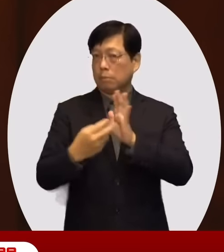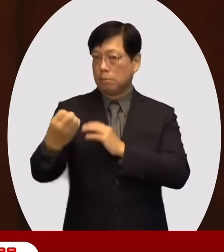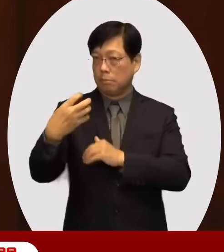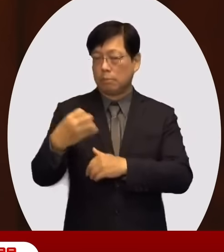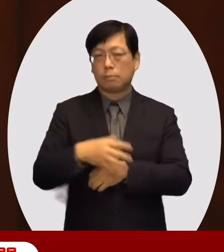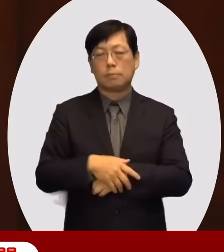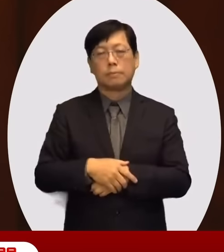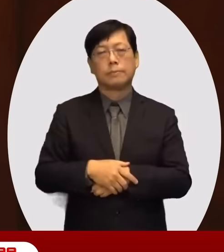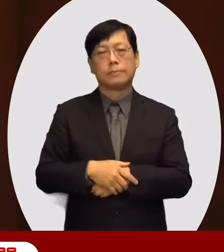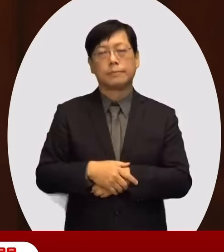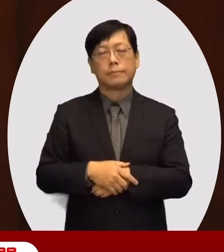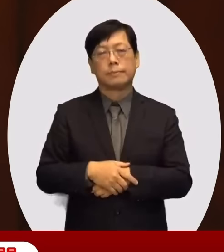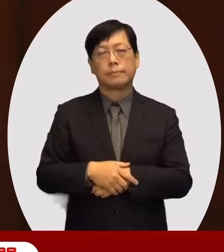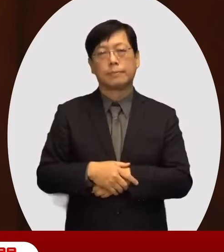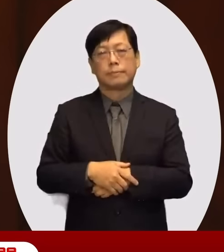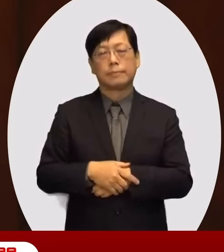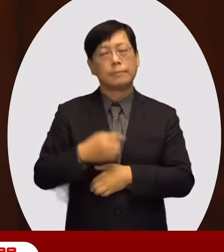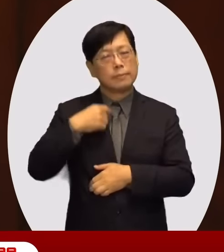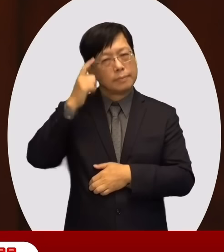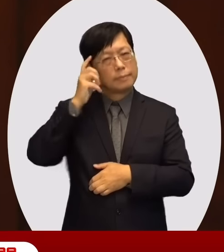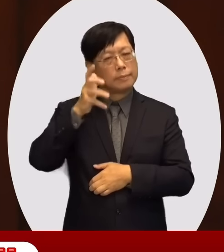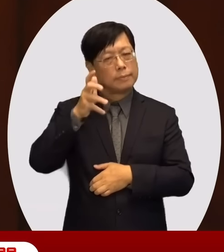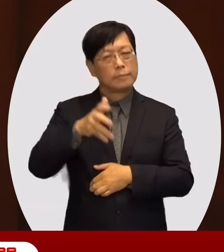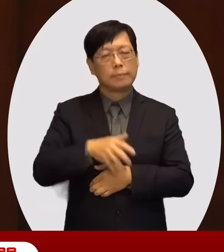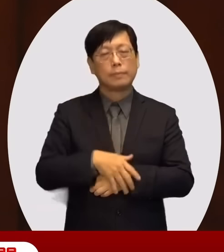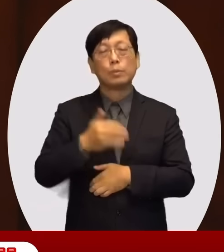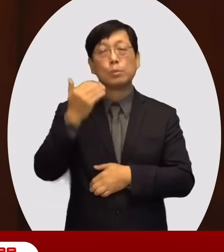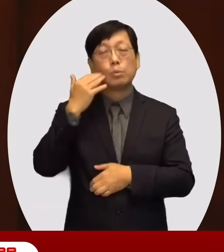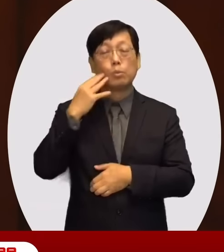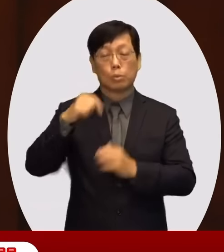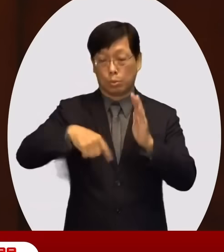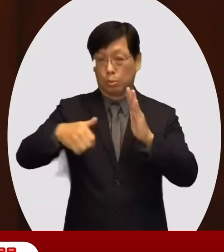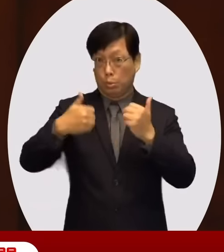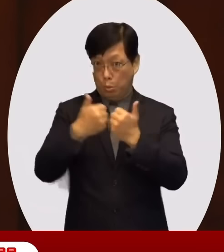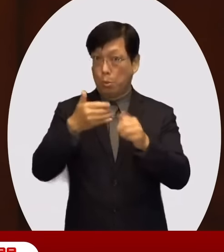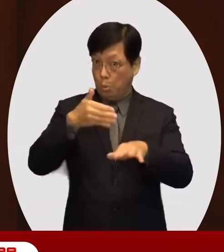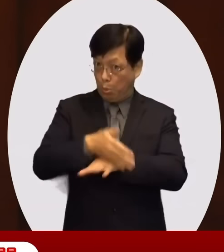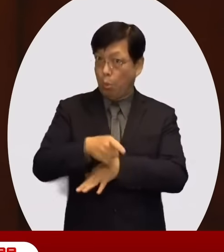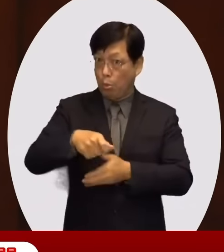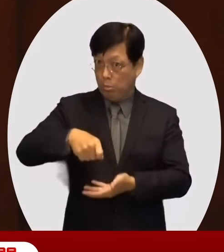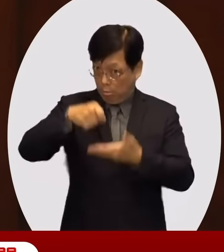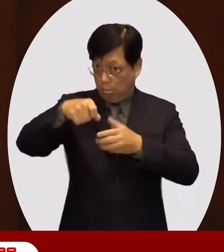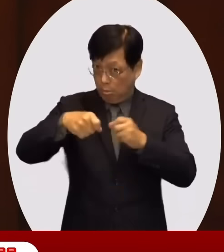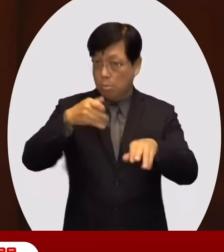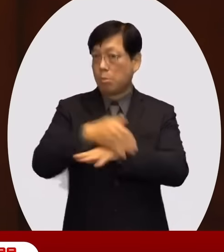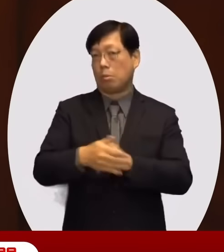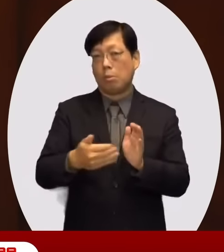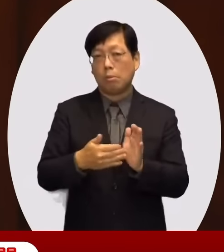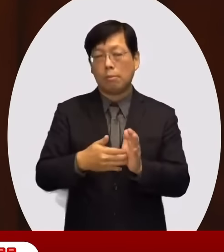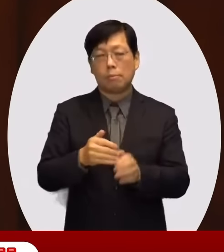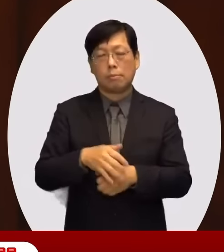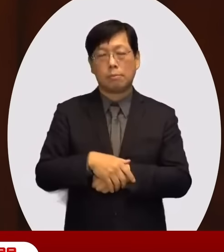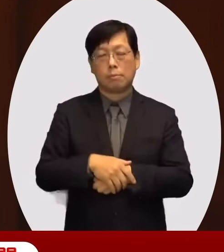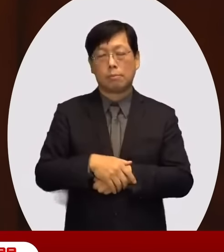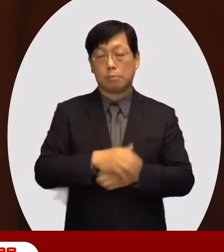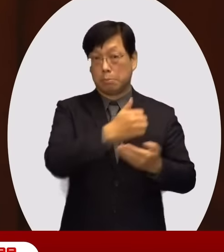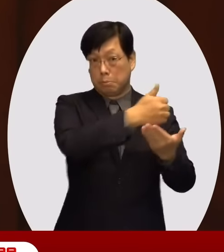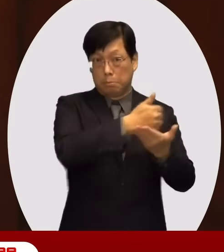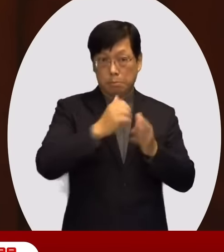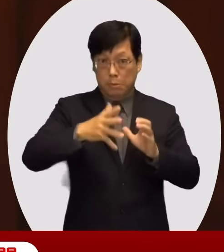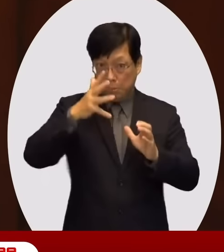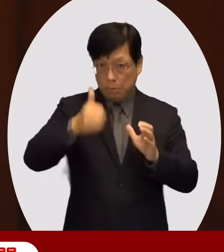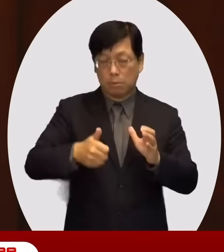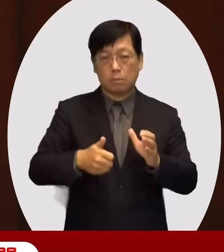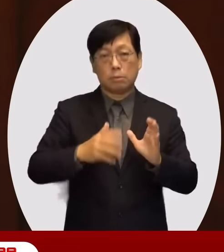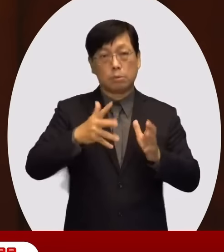候可以指正啊。那我想请教的是说，如果院会有通过这个提案的话，邀请总统，而